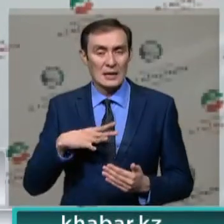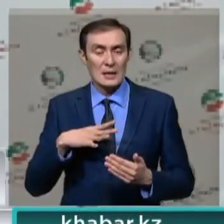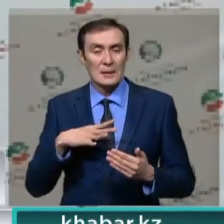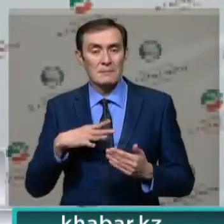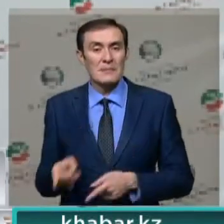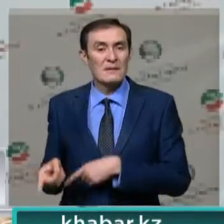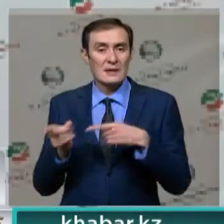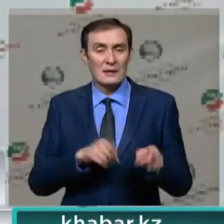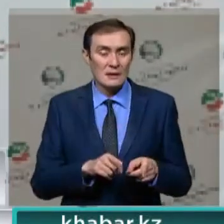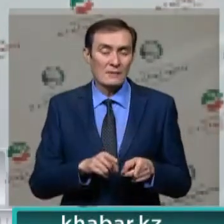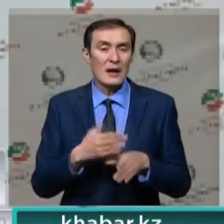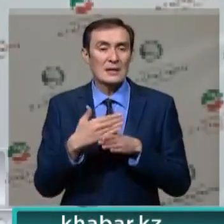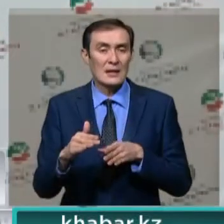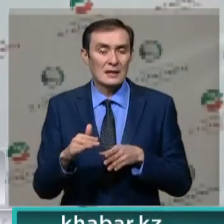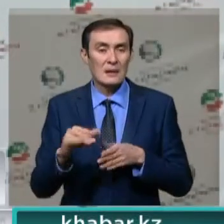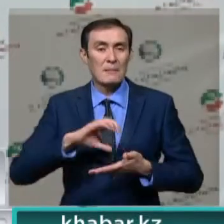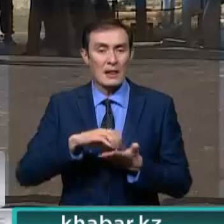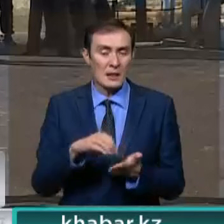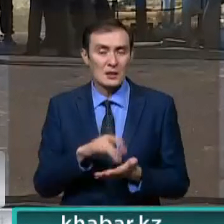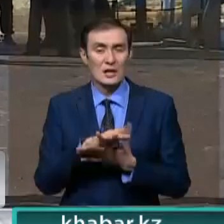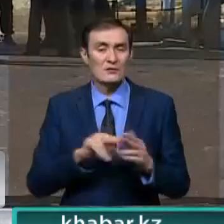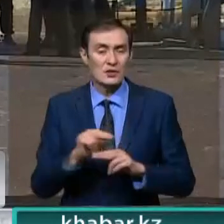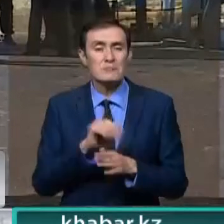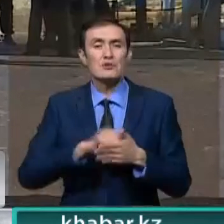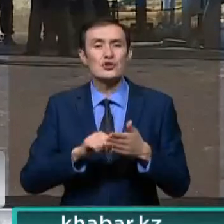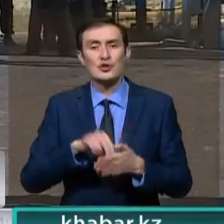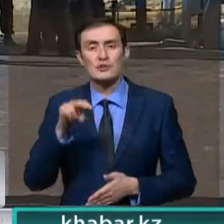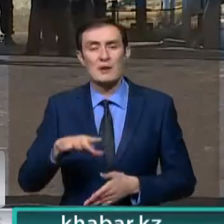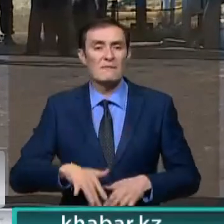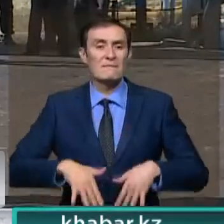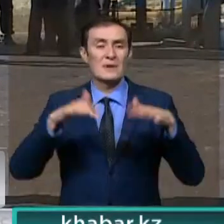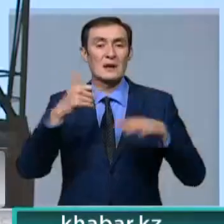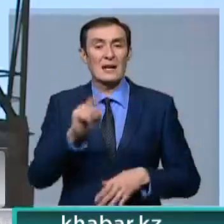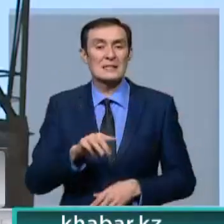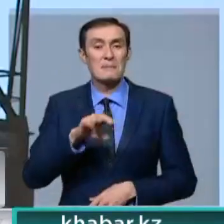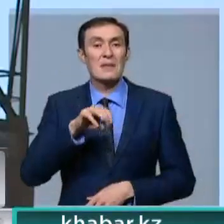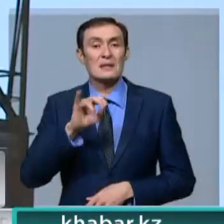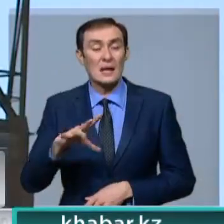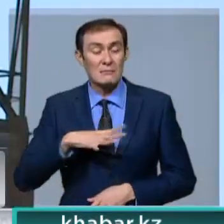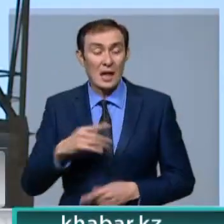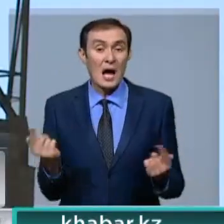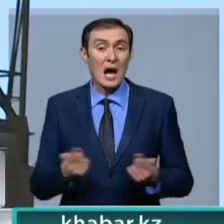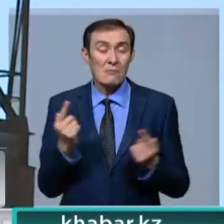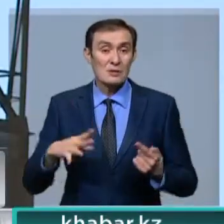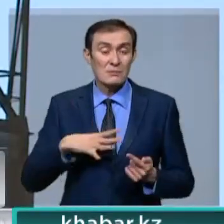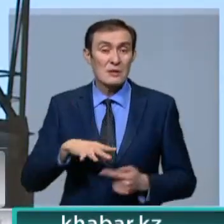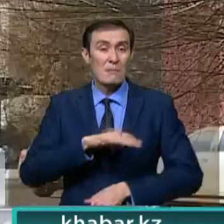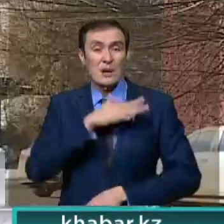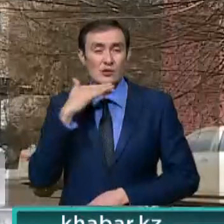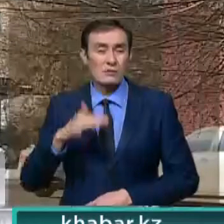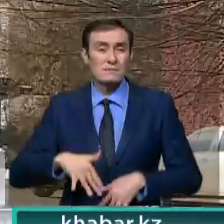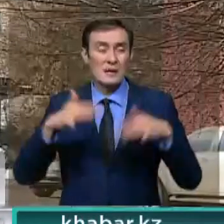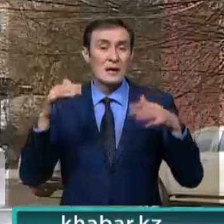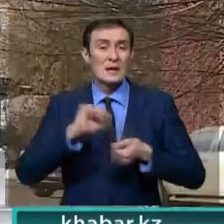переведены в отделение токсикологии для дальнейшего лечения. Причина ЧП – залповый выброс метана. По словам экспертов, обычно он сопровождается большой